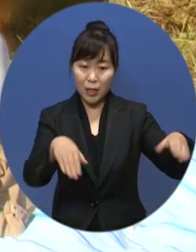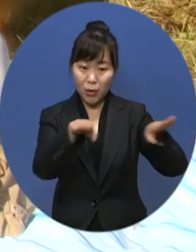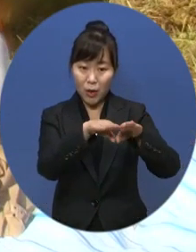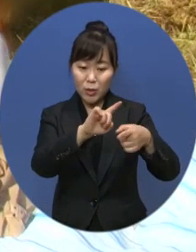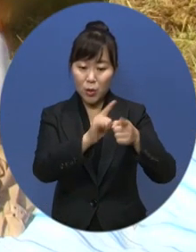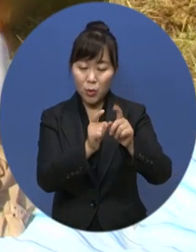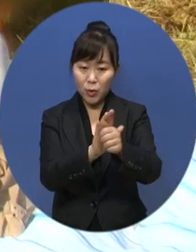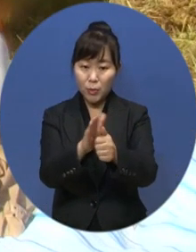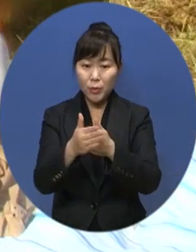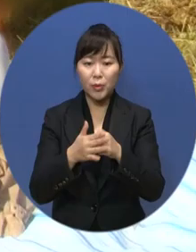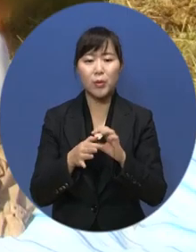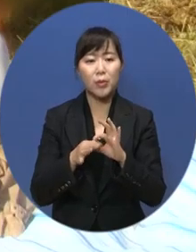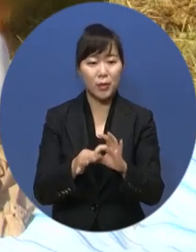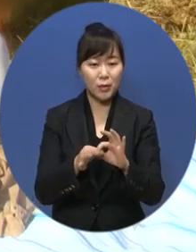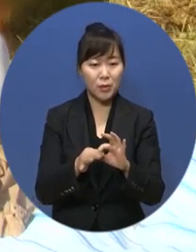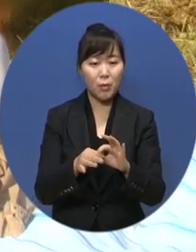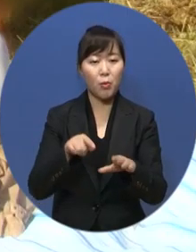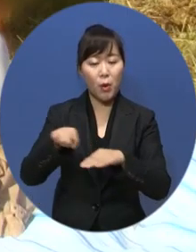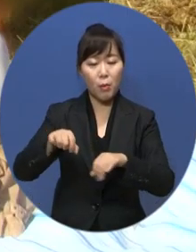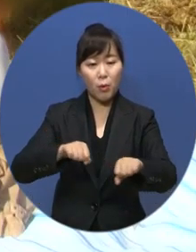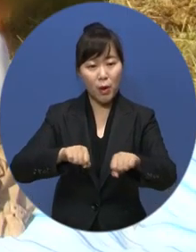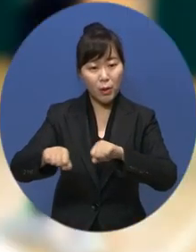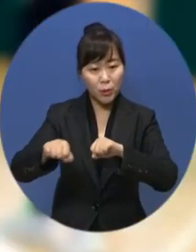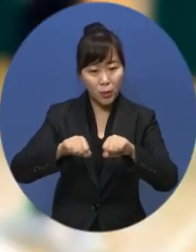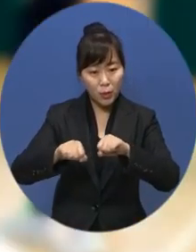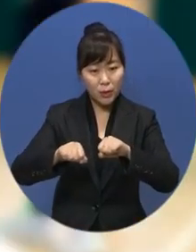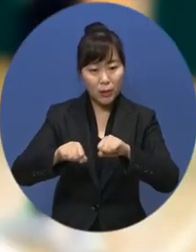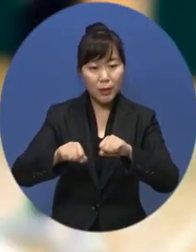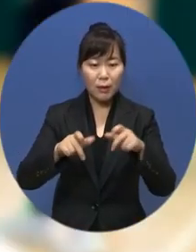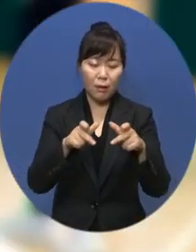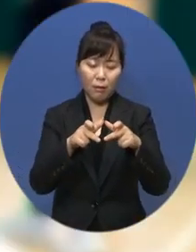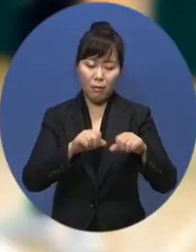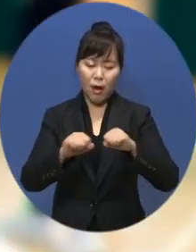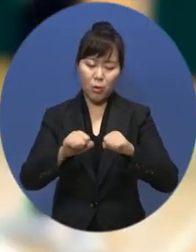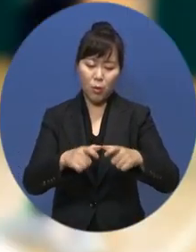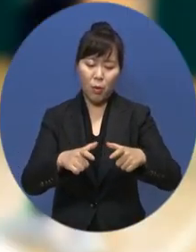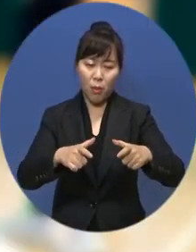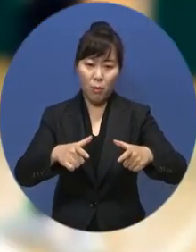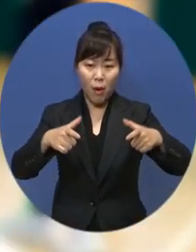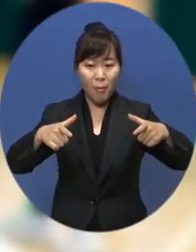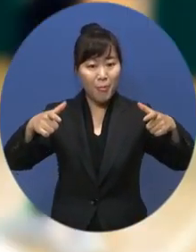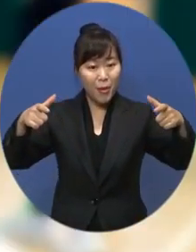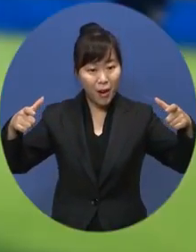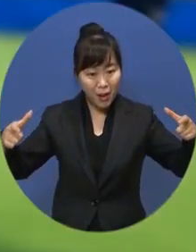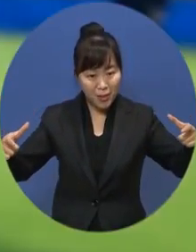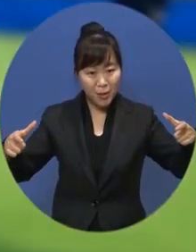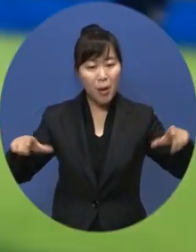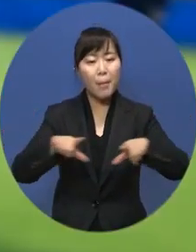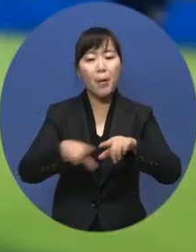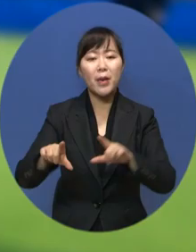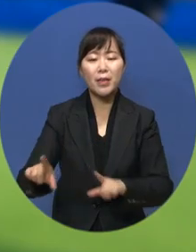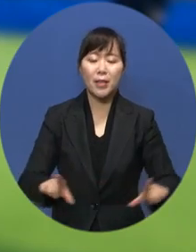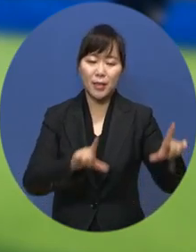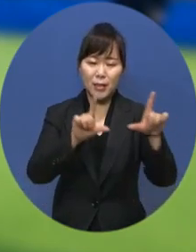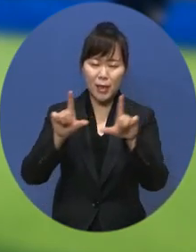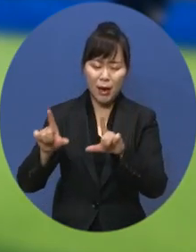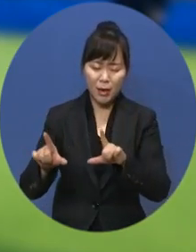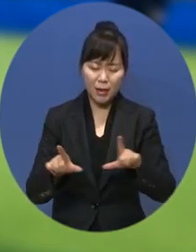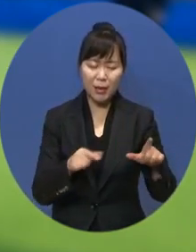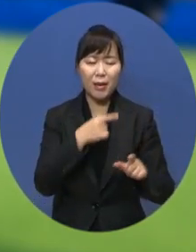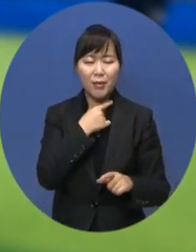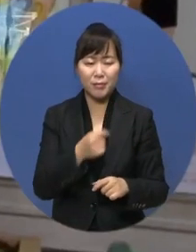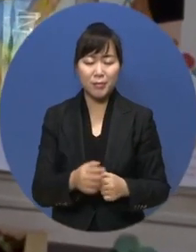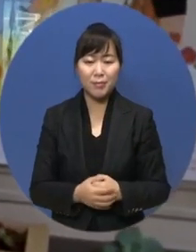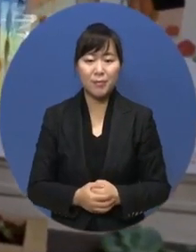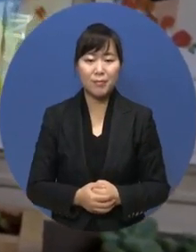상호 협력을 통해 외부 활동으로 이용인들의 활동 범위를 넓혀 평범한 일상의 삶을 추구하고